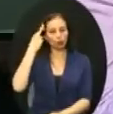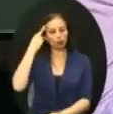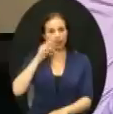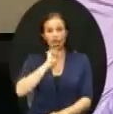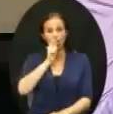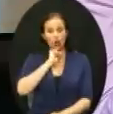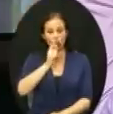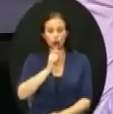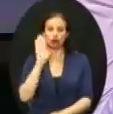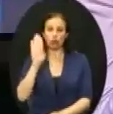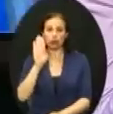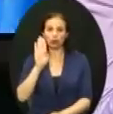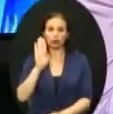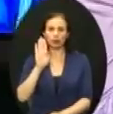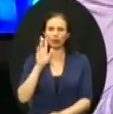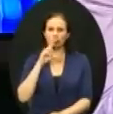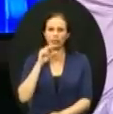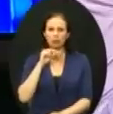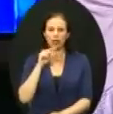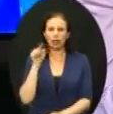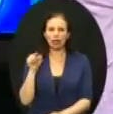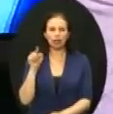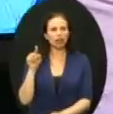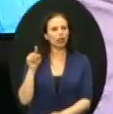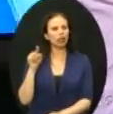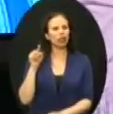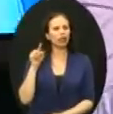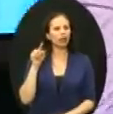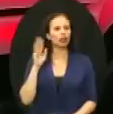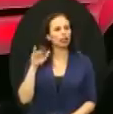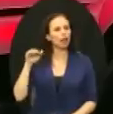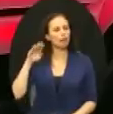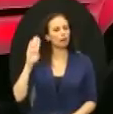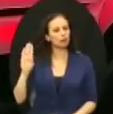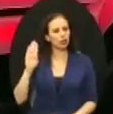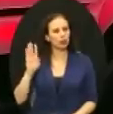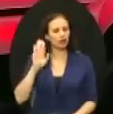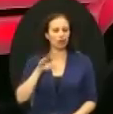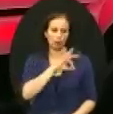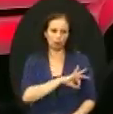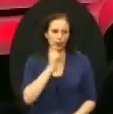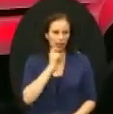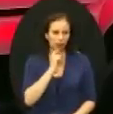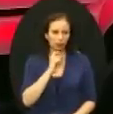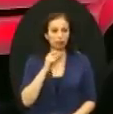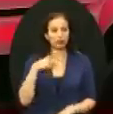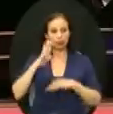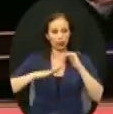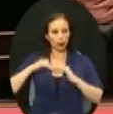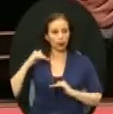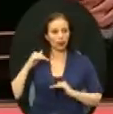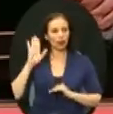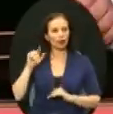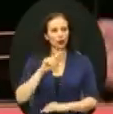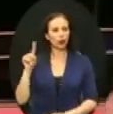לתקשורת הרוסית שהתעסקו בזה. אתה מדבר על נתניהו או על ליברמן? לא, אצל ליברמן היה וגם אצל נתניהו. אצלנו זה בנוי ומושרש, אנחנו אפילו לא צריכים